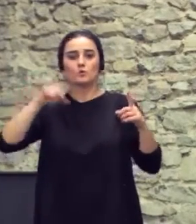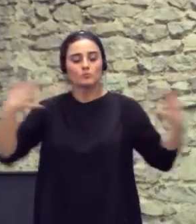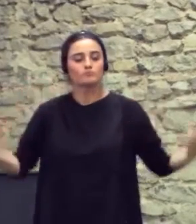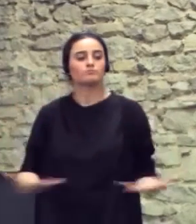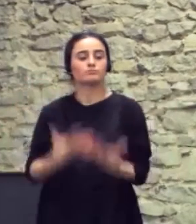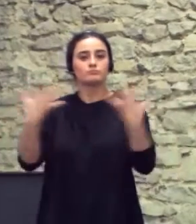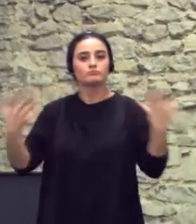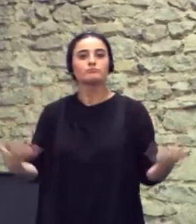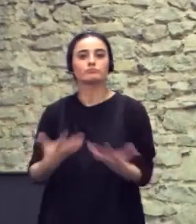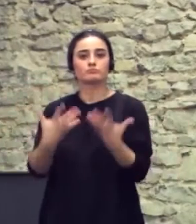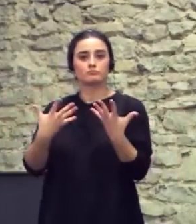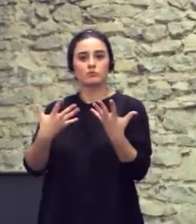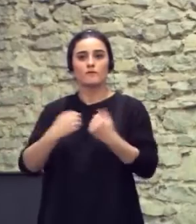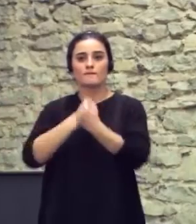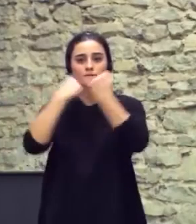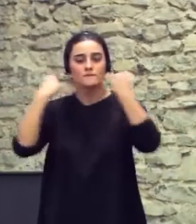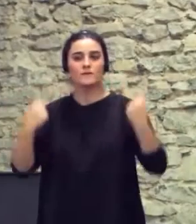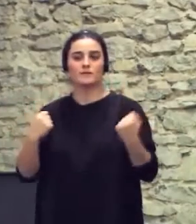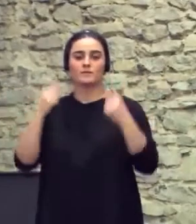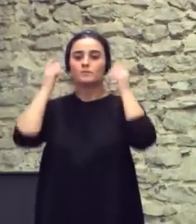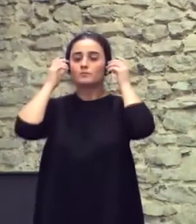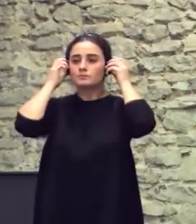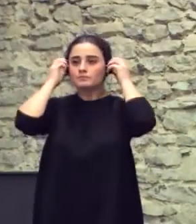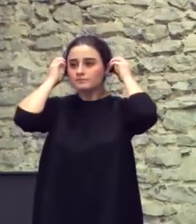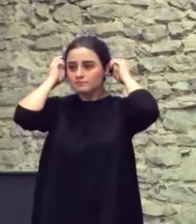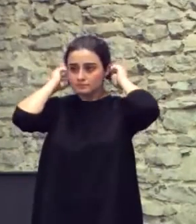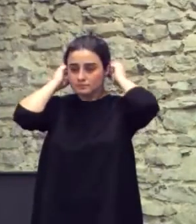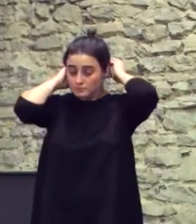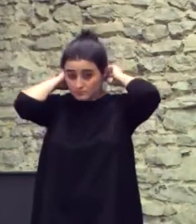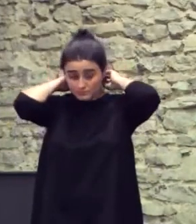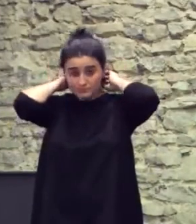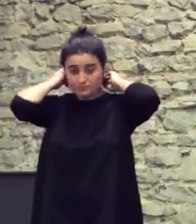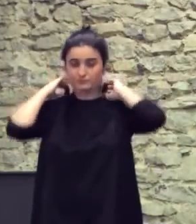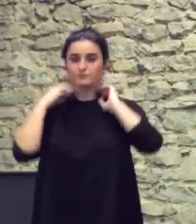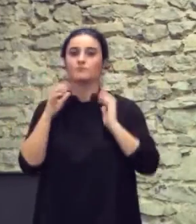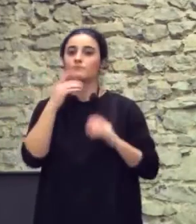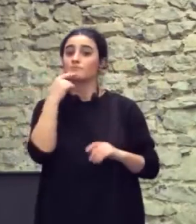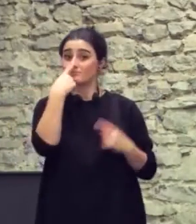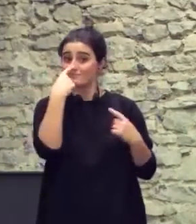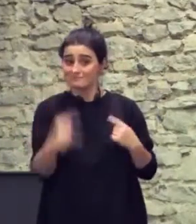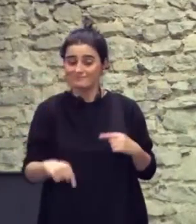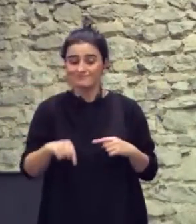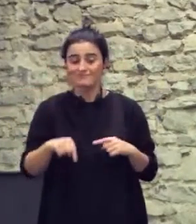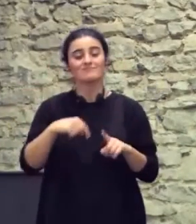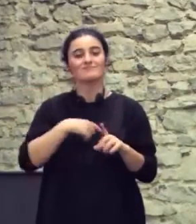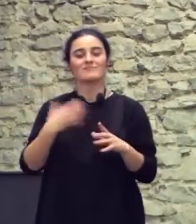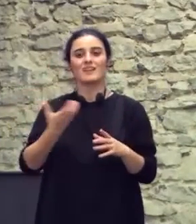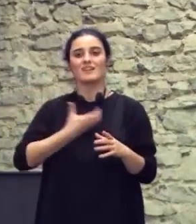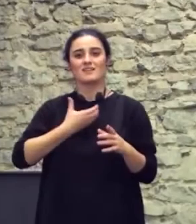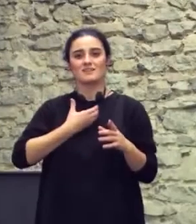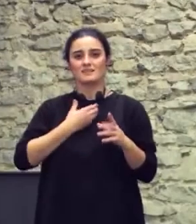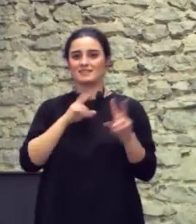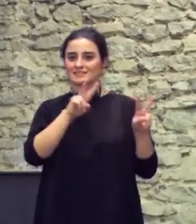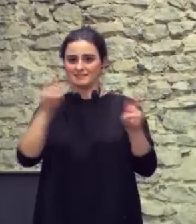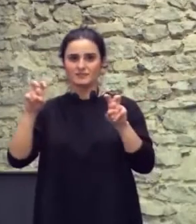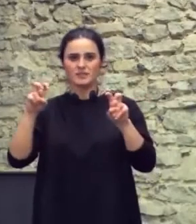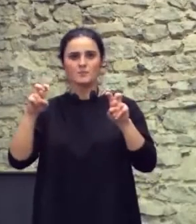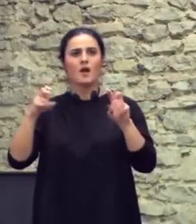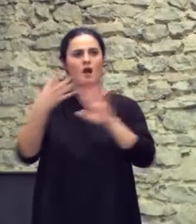beharko lirateke. Aurten, Udaleskola Kontseiluan gai hau mahai gainean jarri